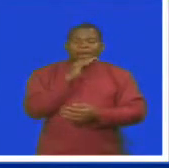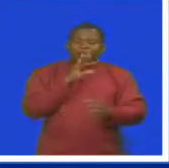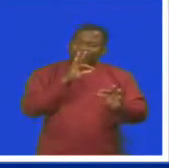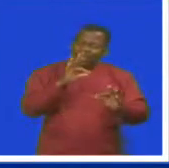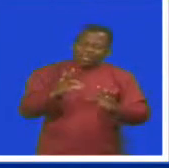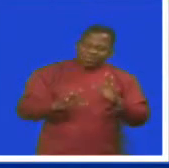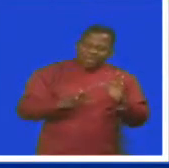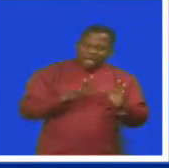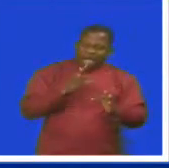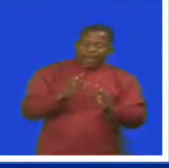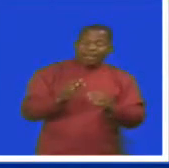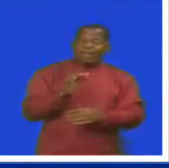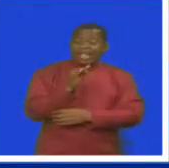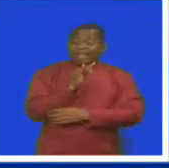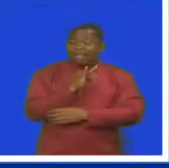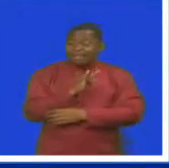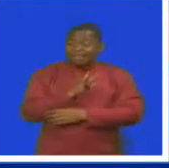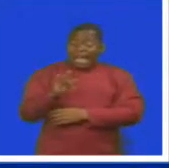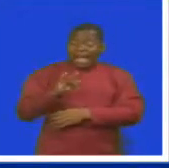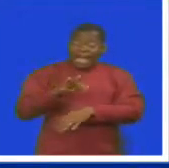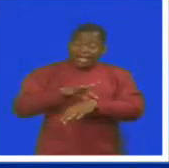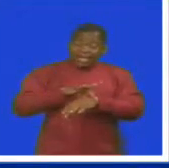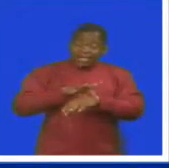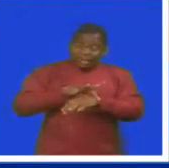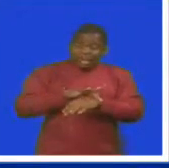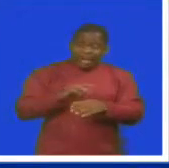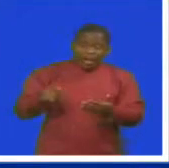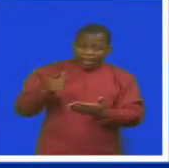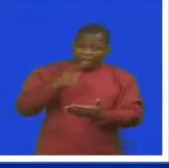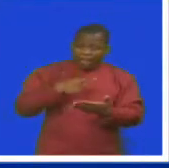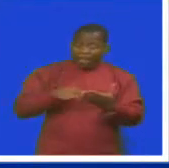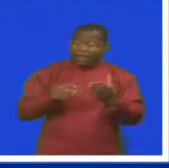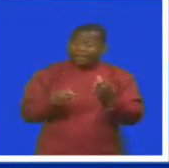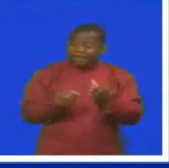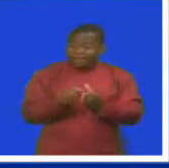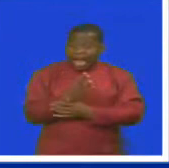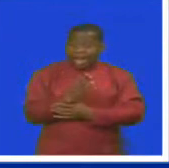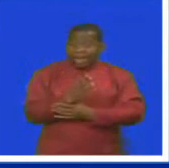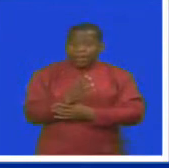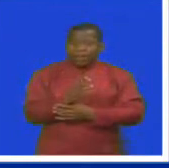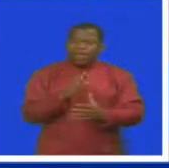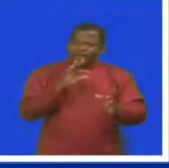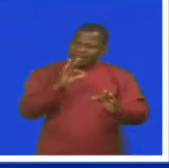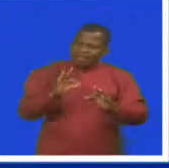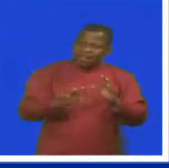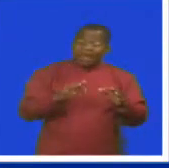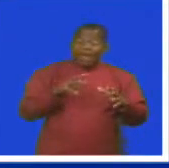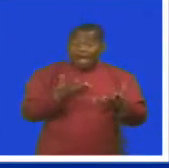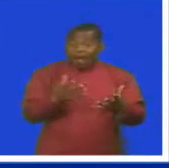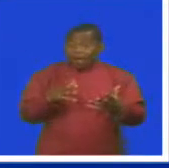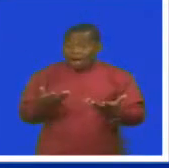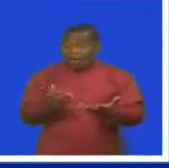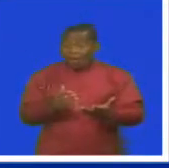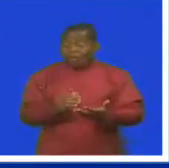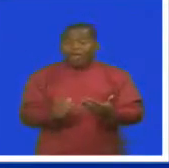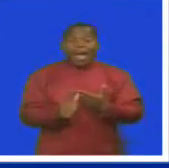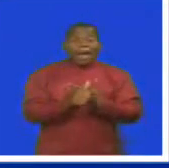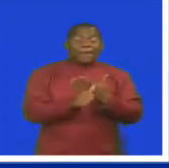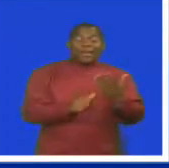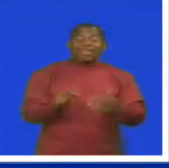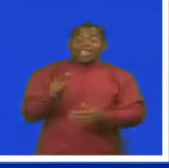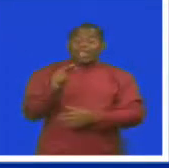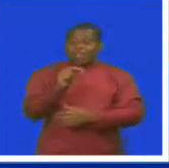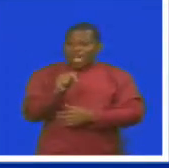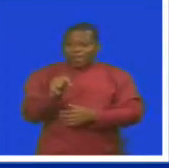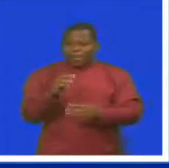yabona vele khona sake I think towards the end of November khona sirecorde khona over 60 cases in one day phinde